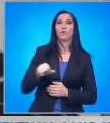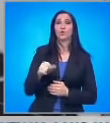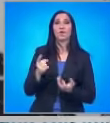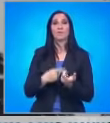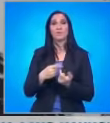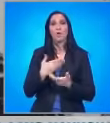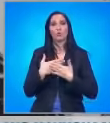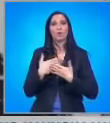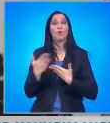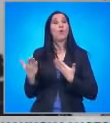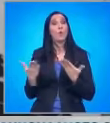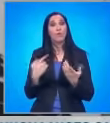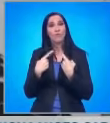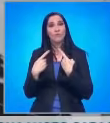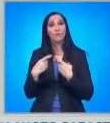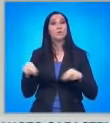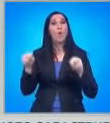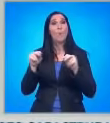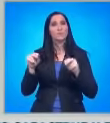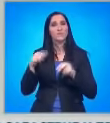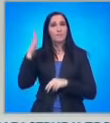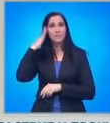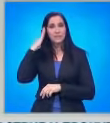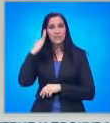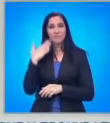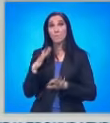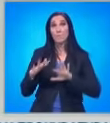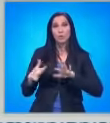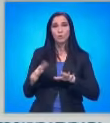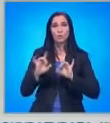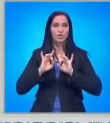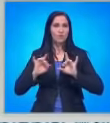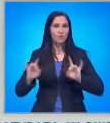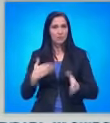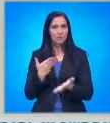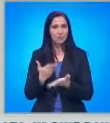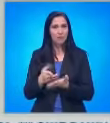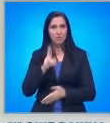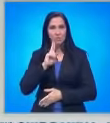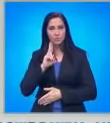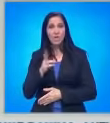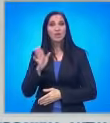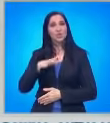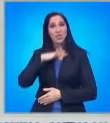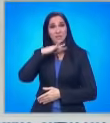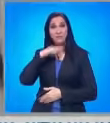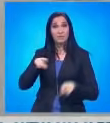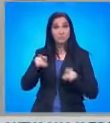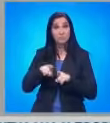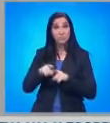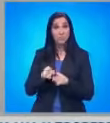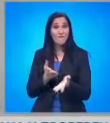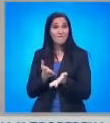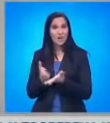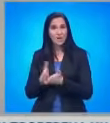всяко отношение, когато говорим за образование. Министерството предполага, че информацията, дадена на учителите, ще стигне в същия вид до